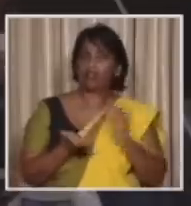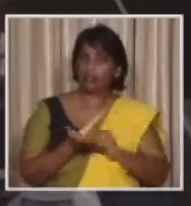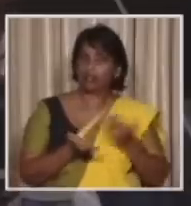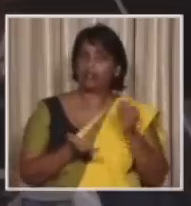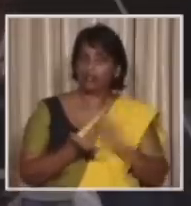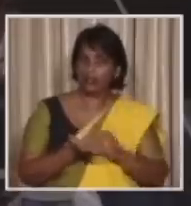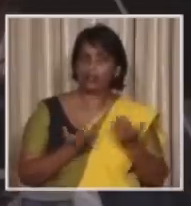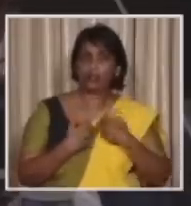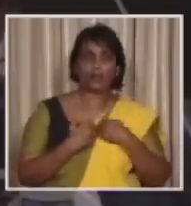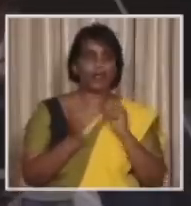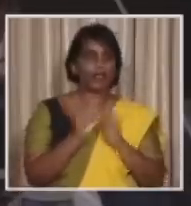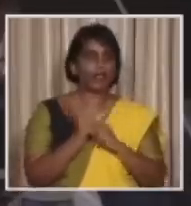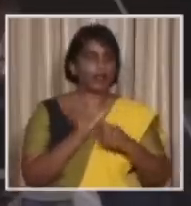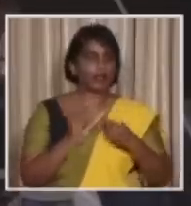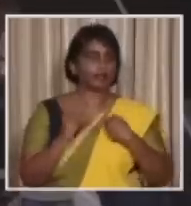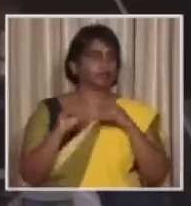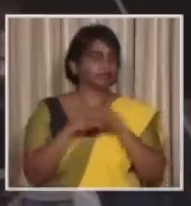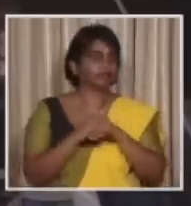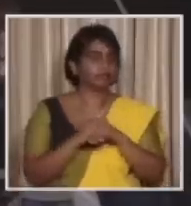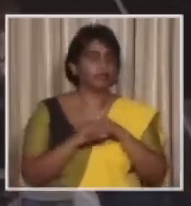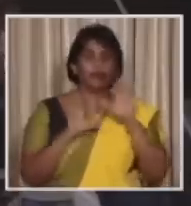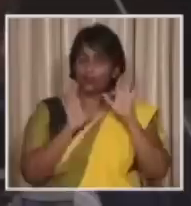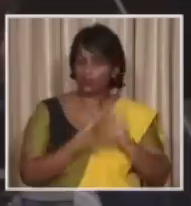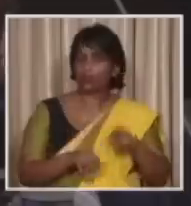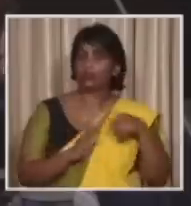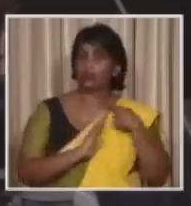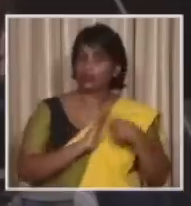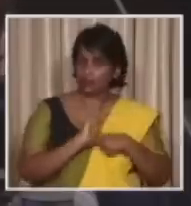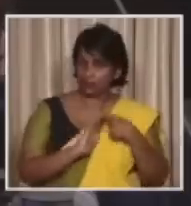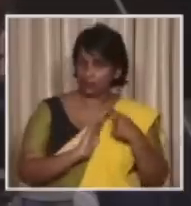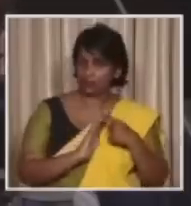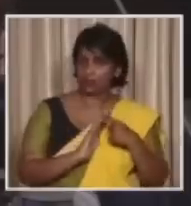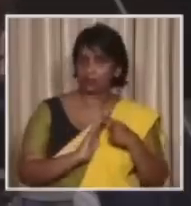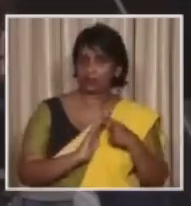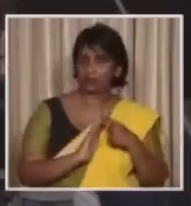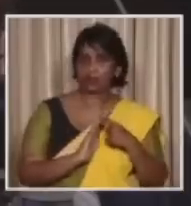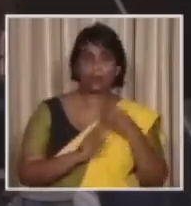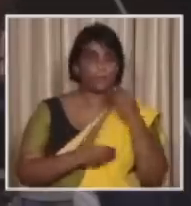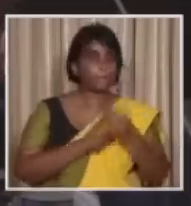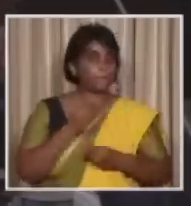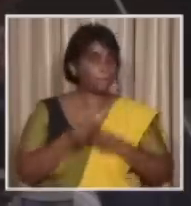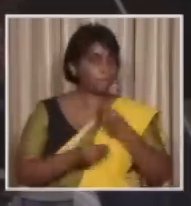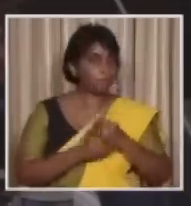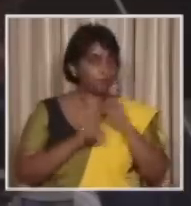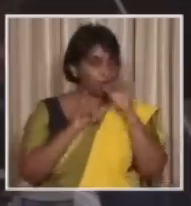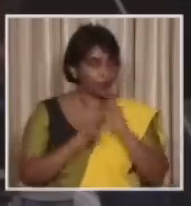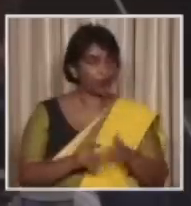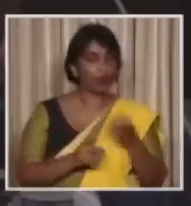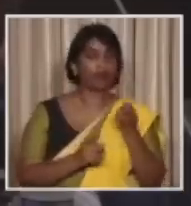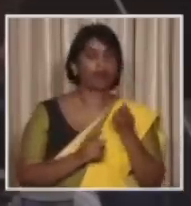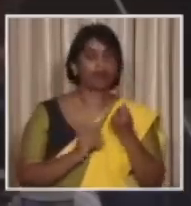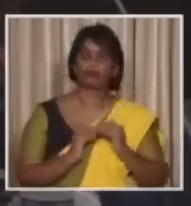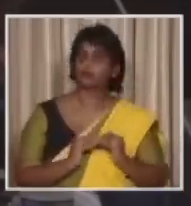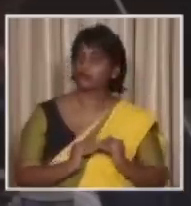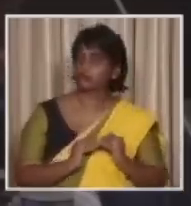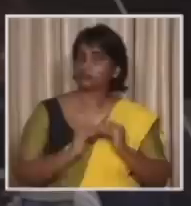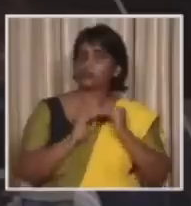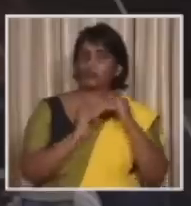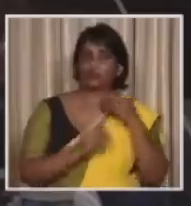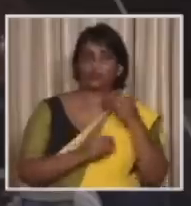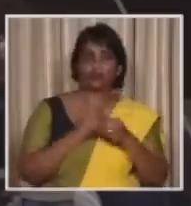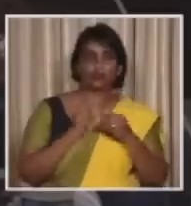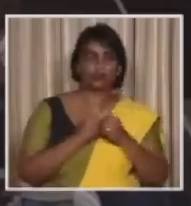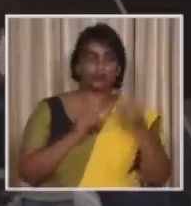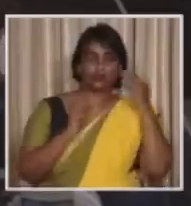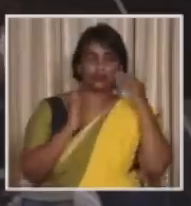අපි මේ ණයගුලි හිර වෙනවා. එහෙම නැත්නම් අපේ රටේ නිෂ්පාදනයේ මත පදනම් ආර්ථිකය ඉහළ ගිහිල්ලා ආර්ථිකය